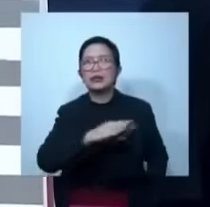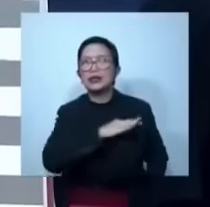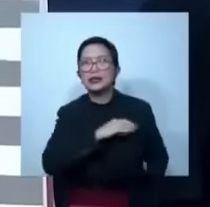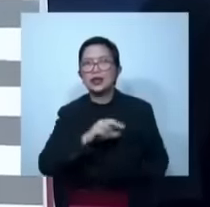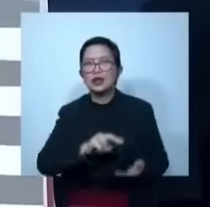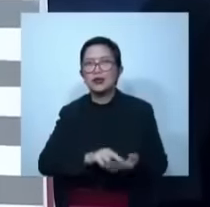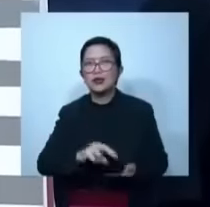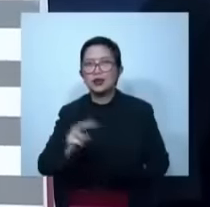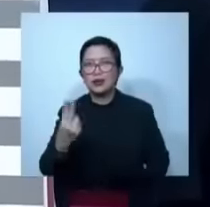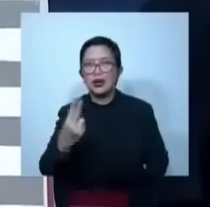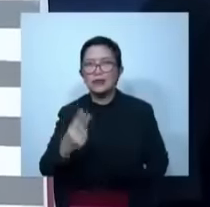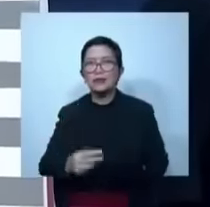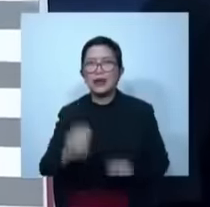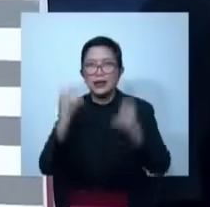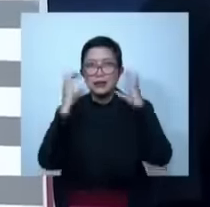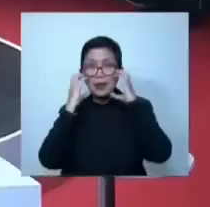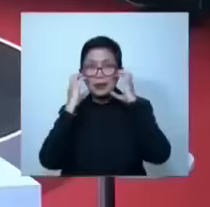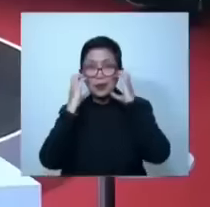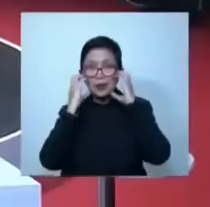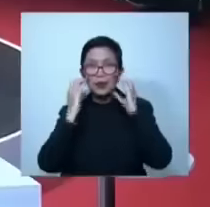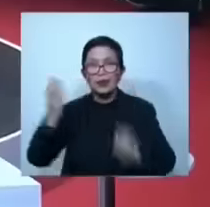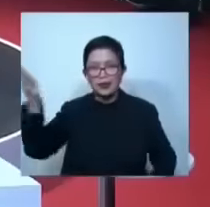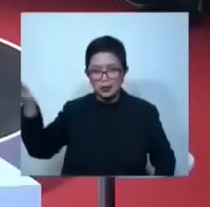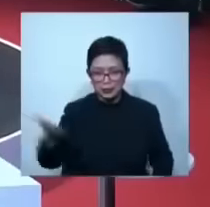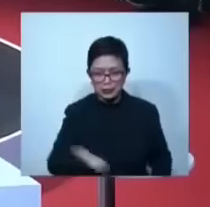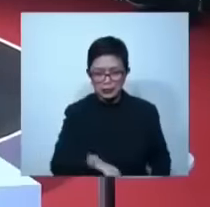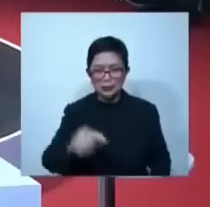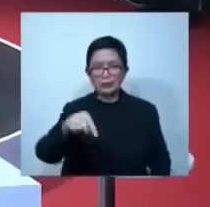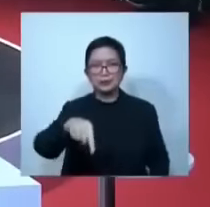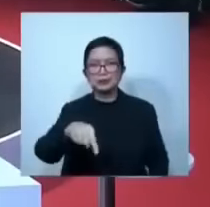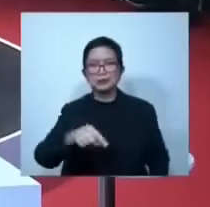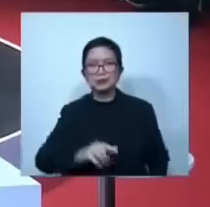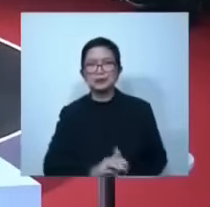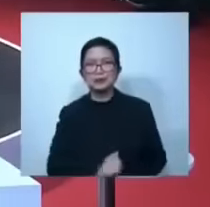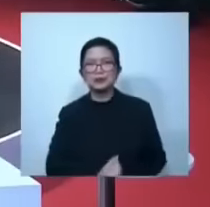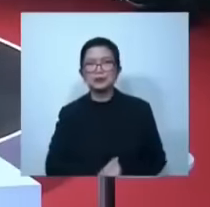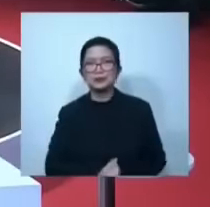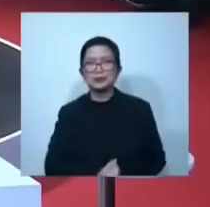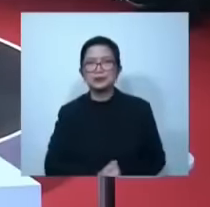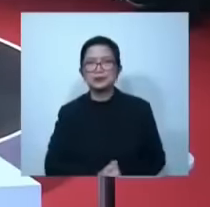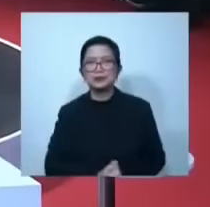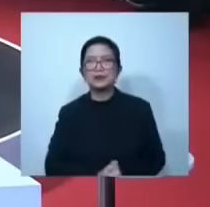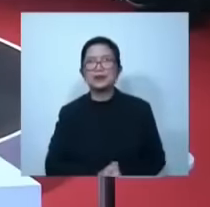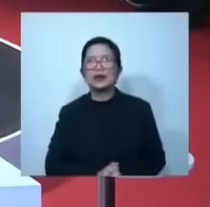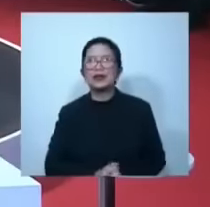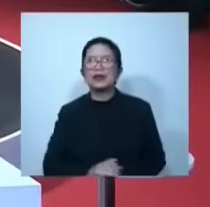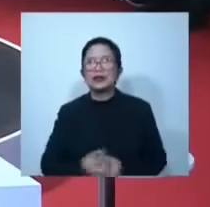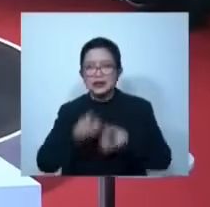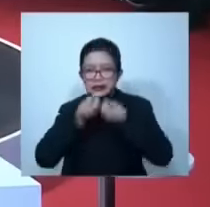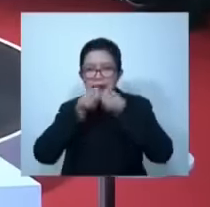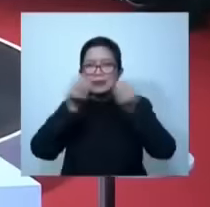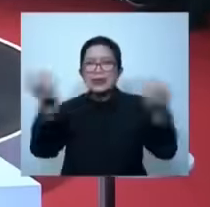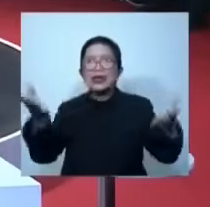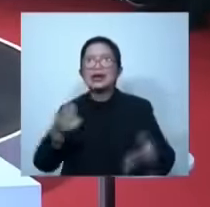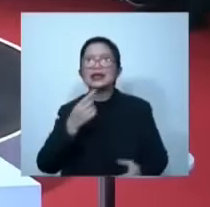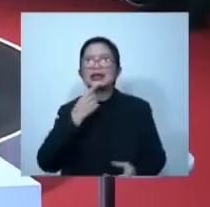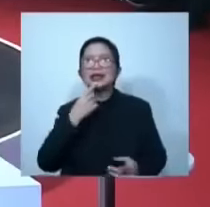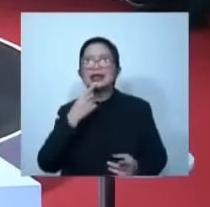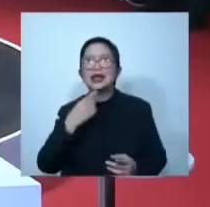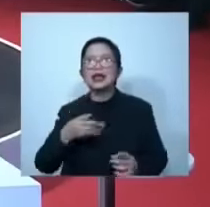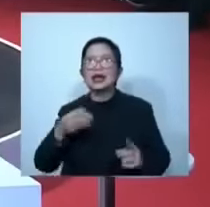2, Bapak Prabowo Subianto untuk maju ke atas panggung dan menyampaikan visi dan misi.